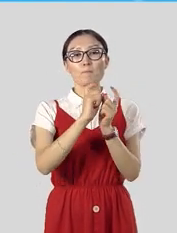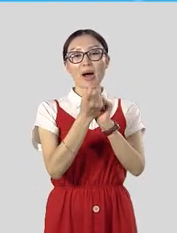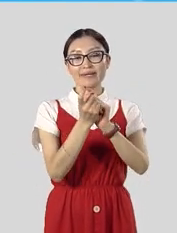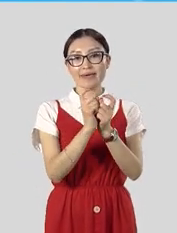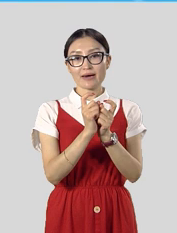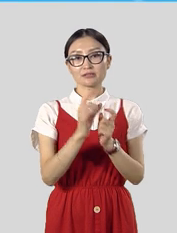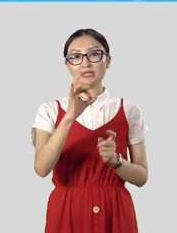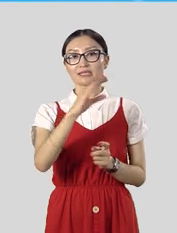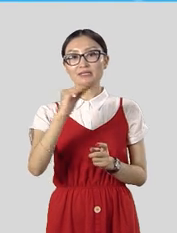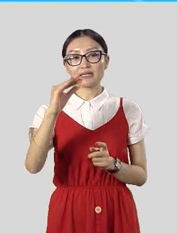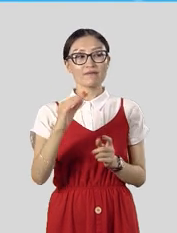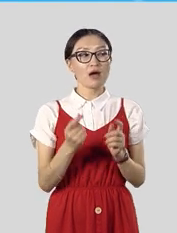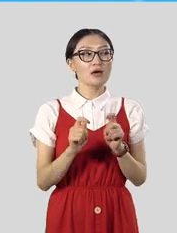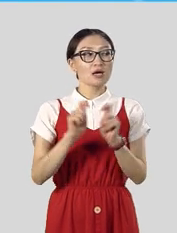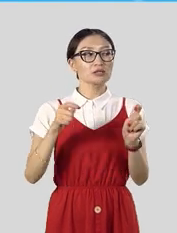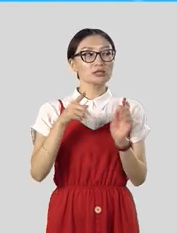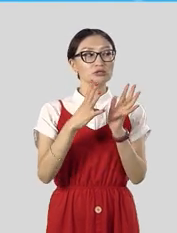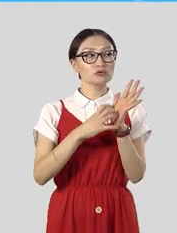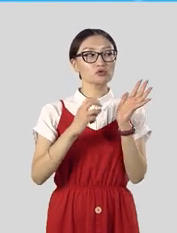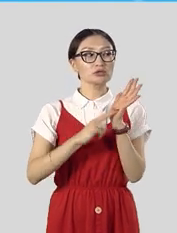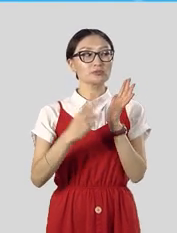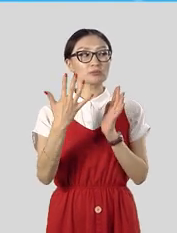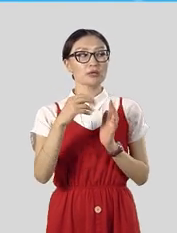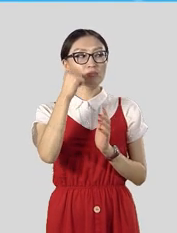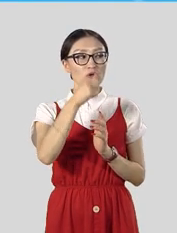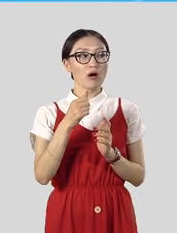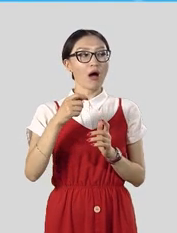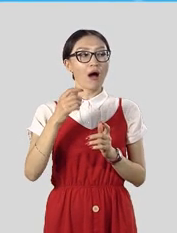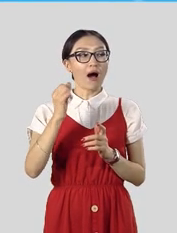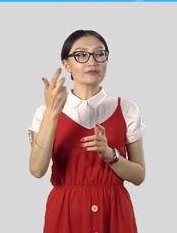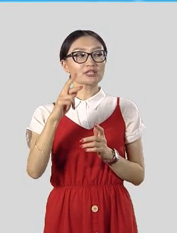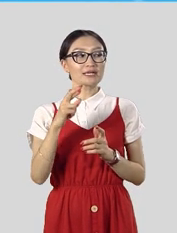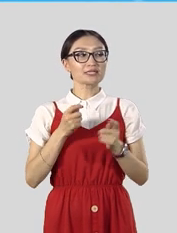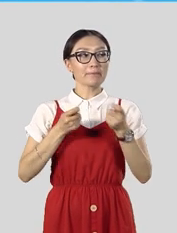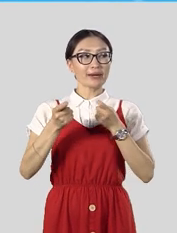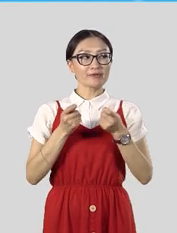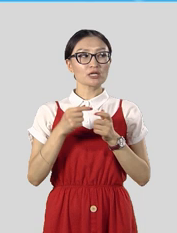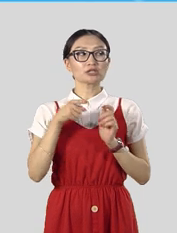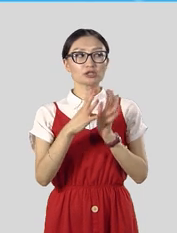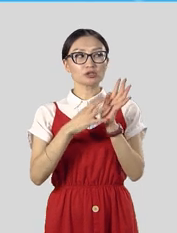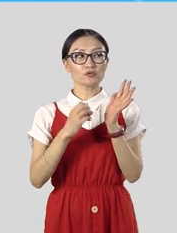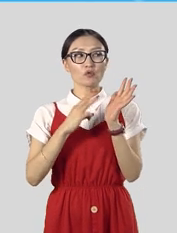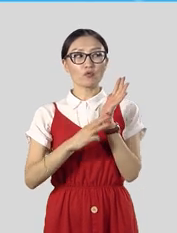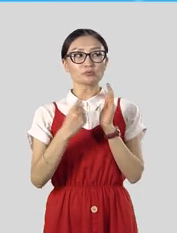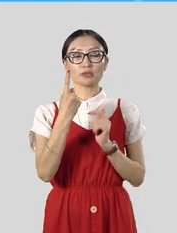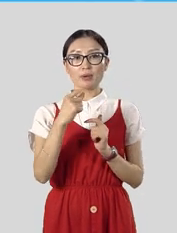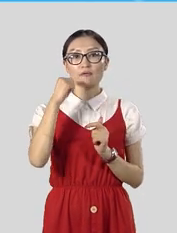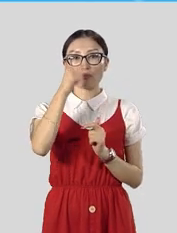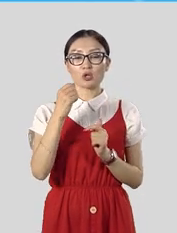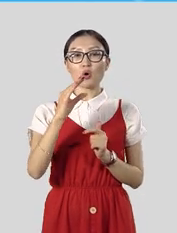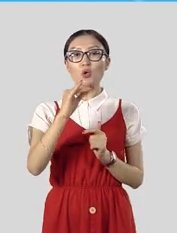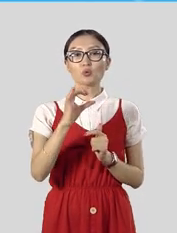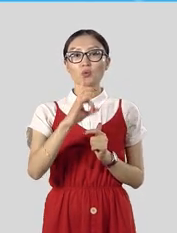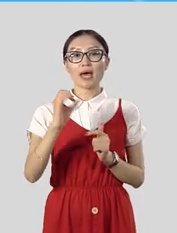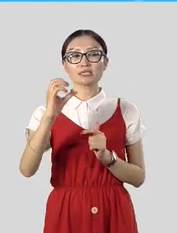в 1975 году австралийским правительством. А в 1981